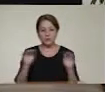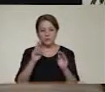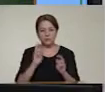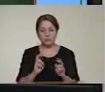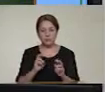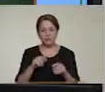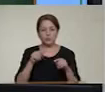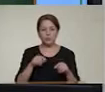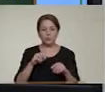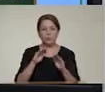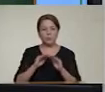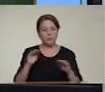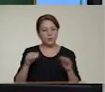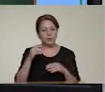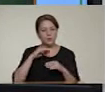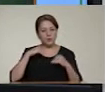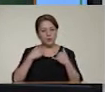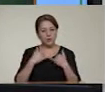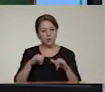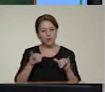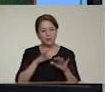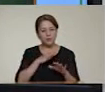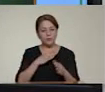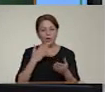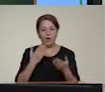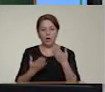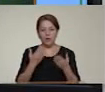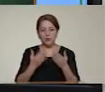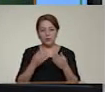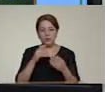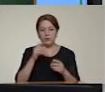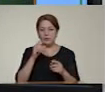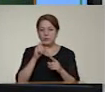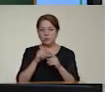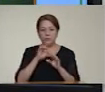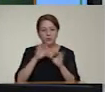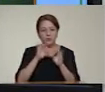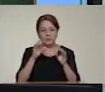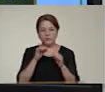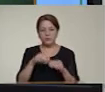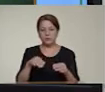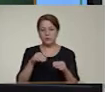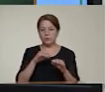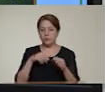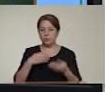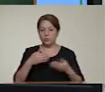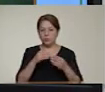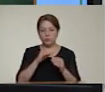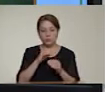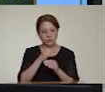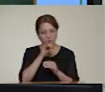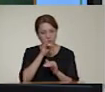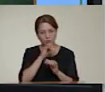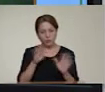shogirdlar hayron bo'libdi. Axir so'zlamasdan ham yurish mumkinmi? Doimo sukut